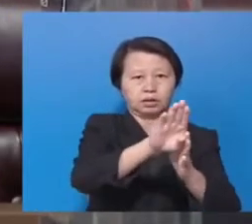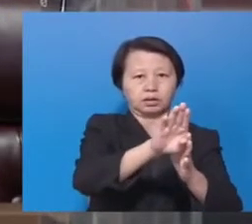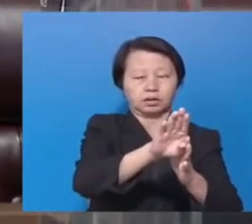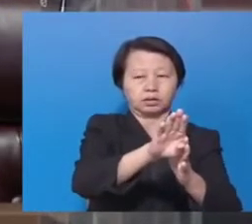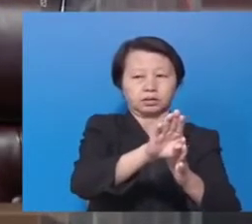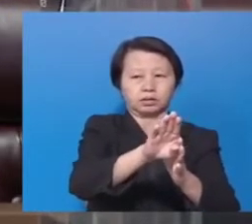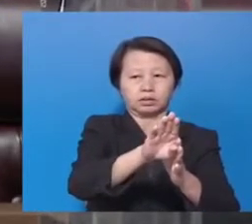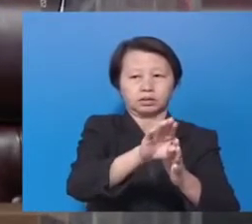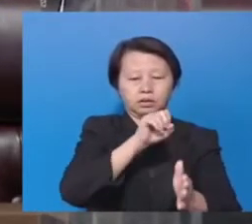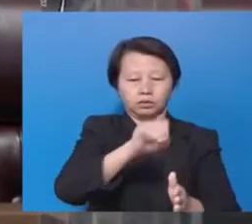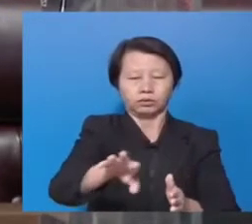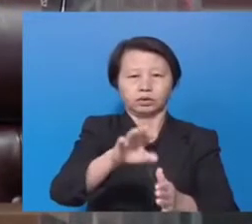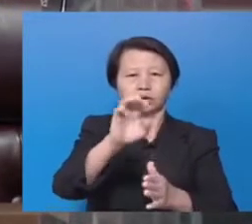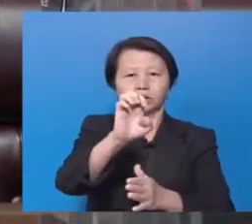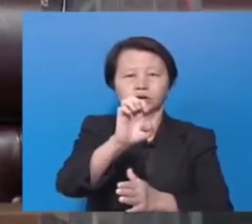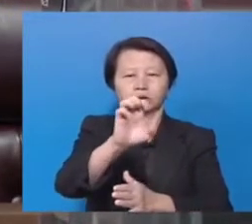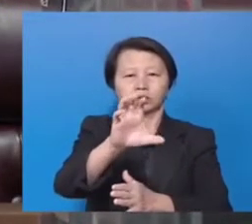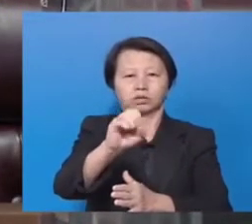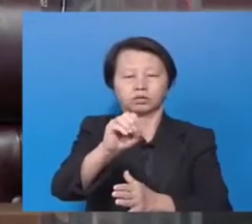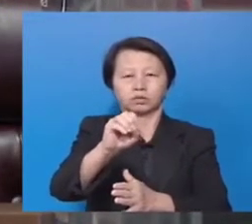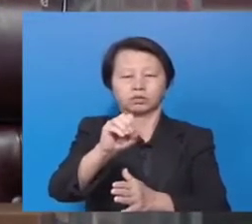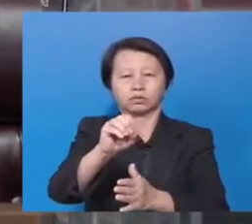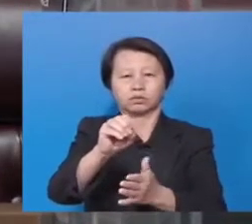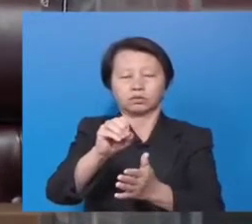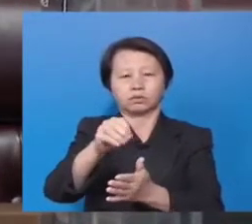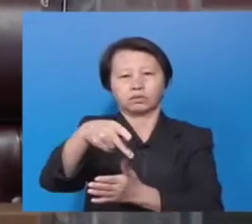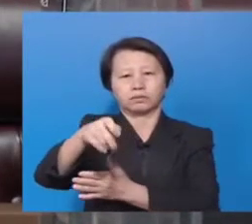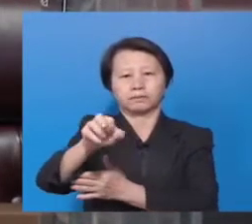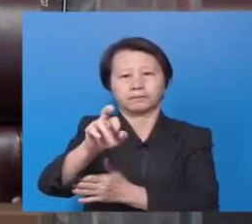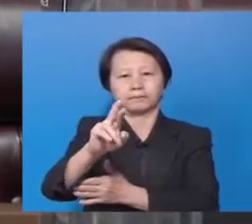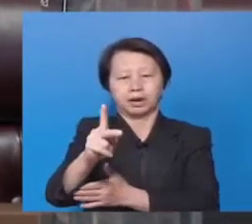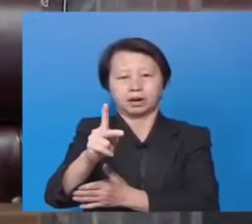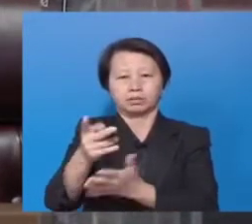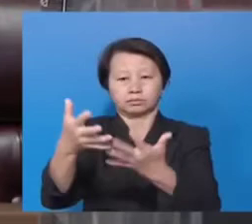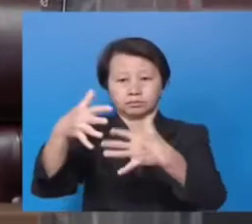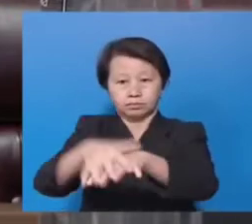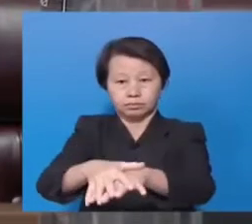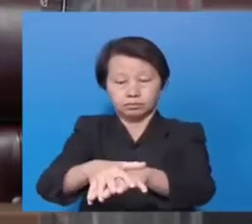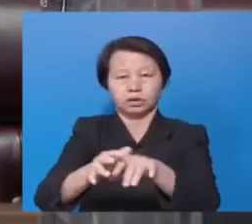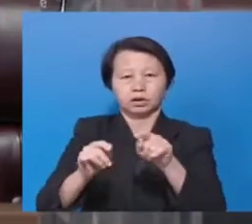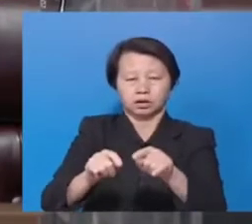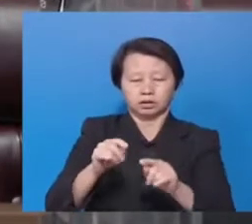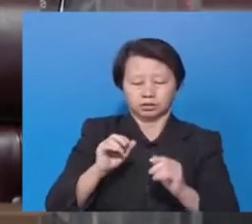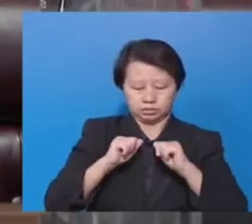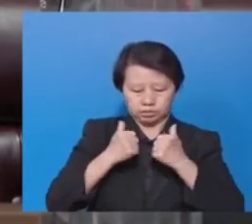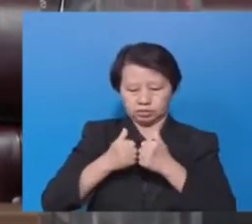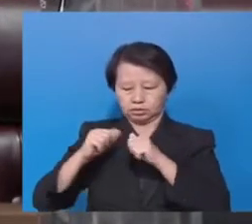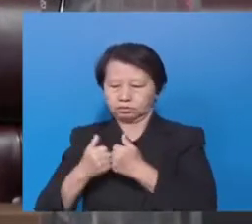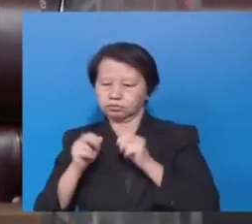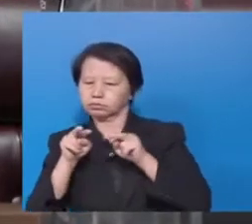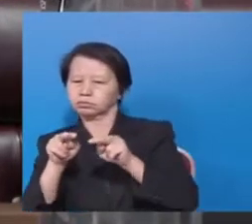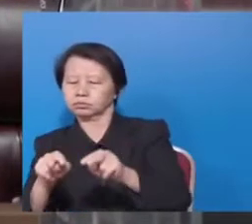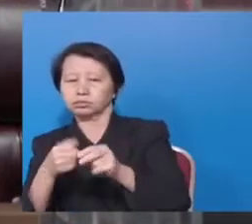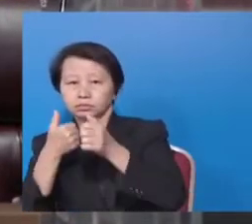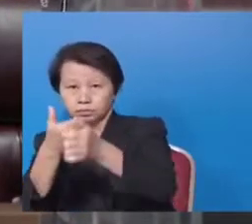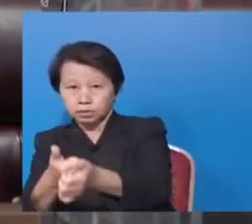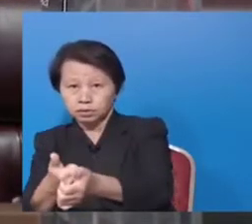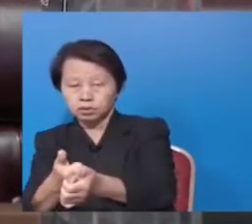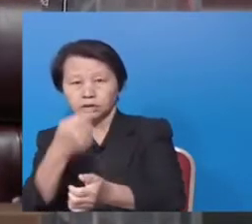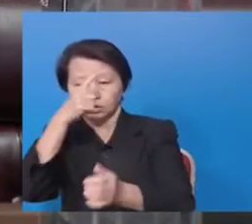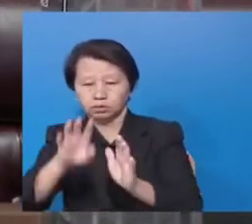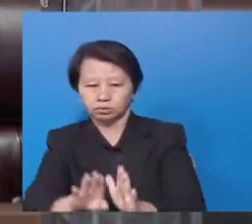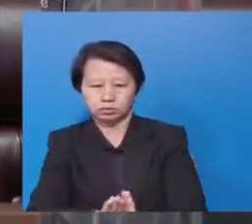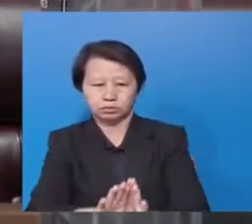wes ecopark integrated netizen yang akan menjadikan rujukan agency dan pihak yang berkenaan